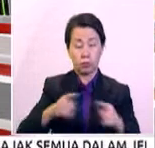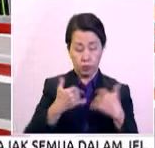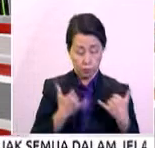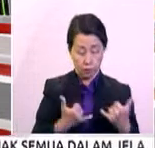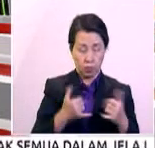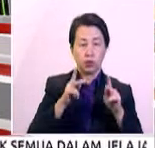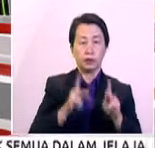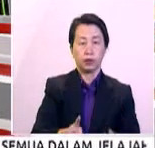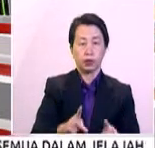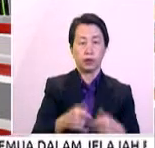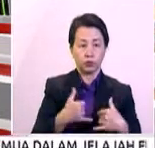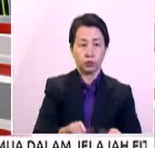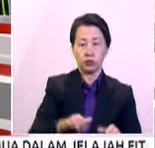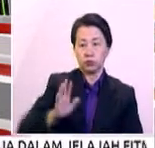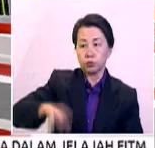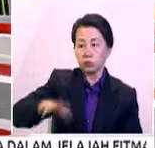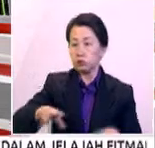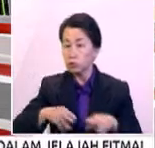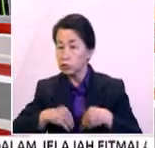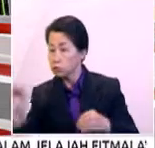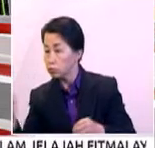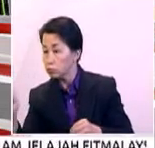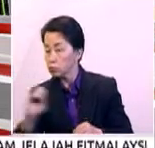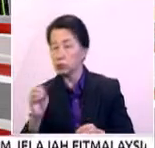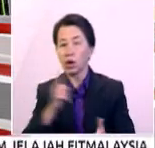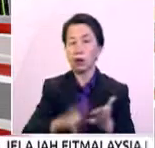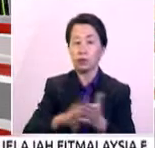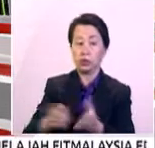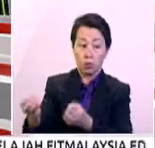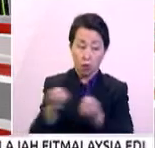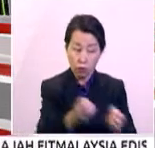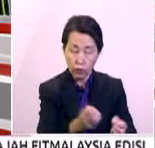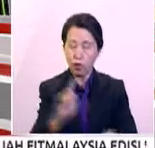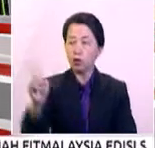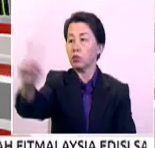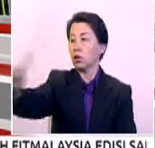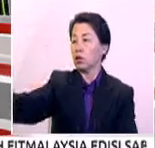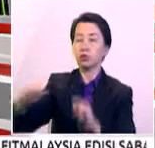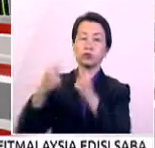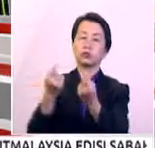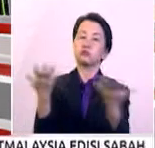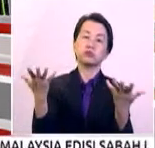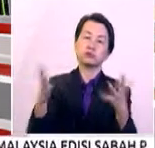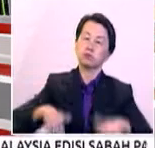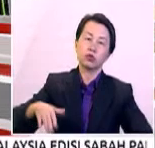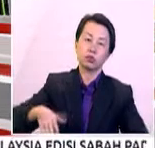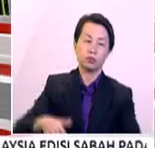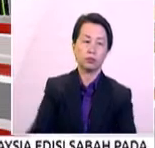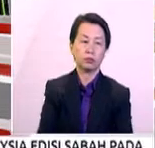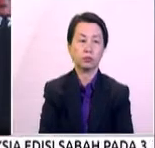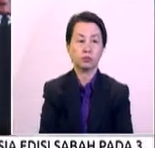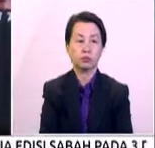ini pihaknya masih belum menerima lagi sebarang tawaran daripada mana-mana pasukan.